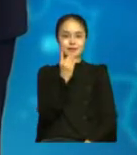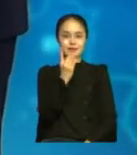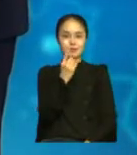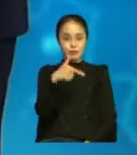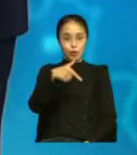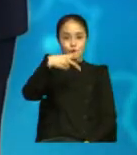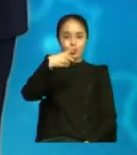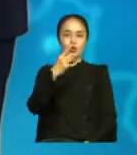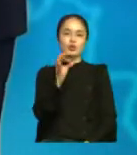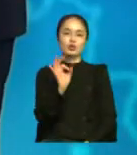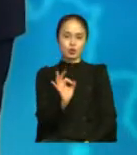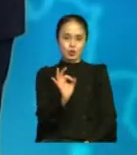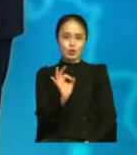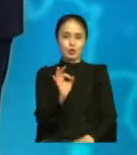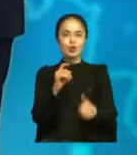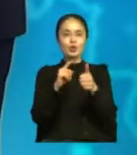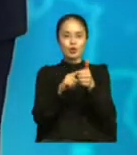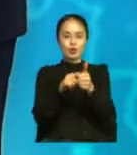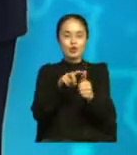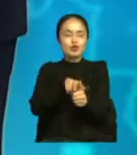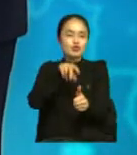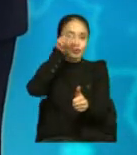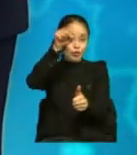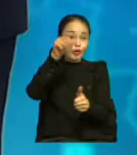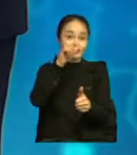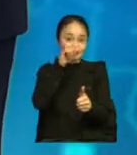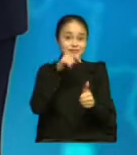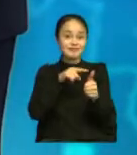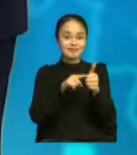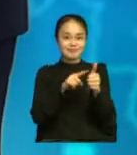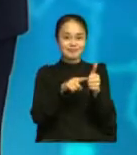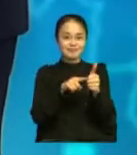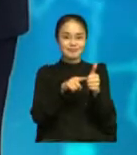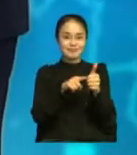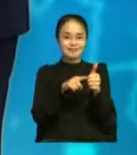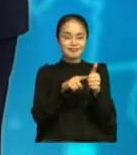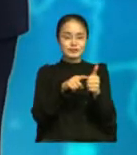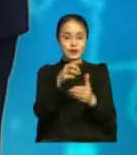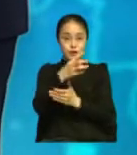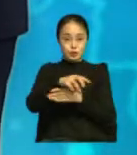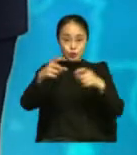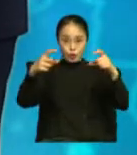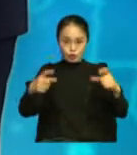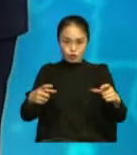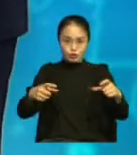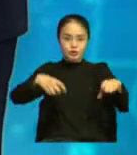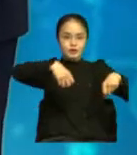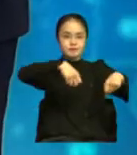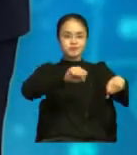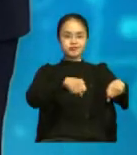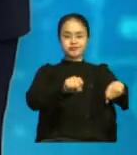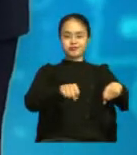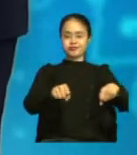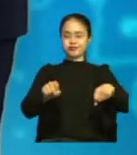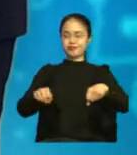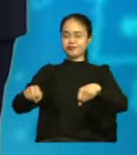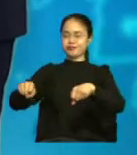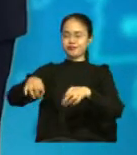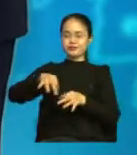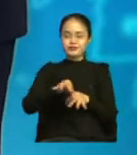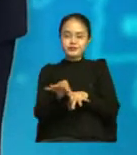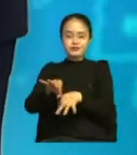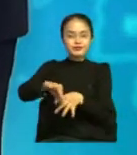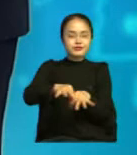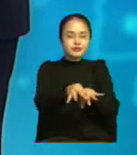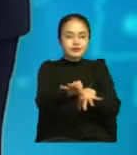구의원이자 구의장직을 3번 연임하기도 했는데요. 종로구 골목골목을 오토바이로 누비는 오토바이 의정활동